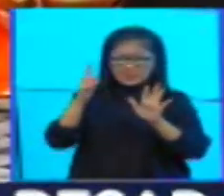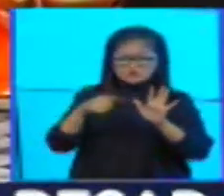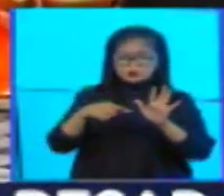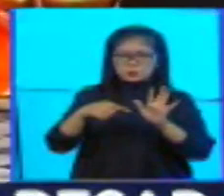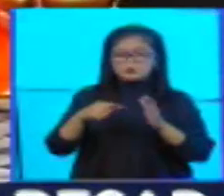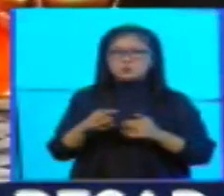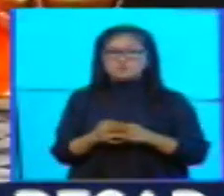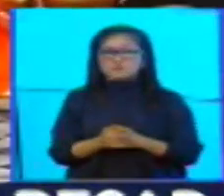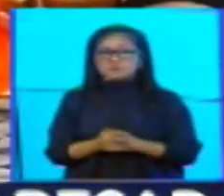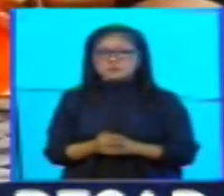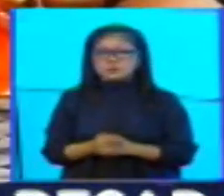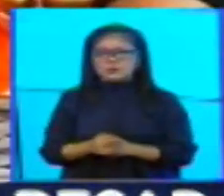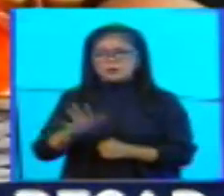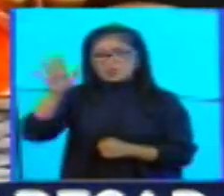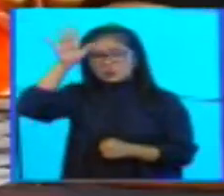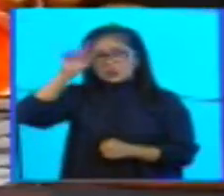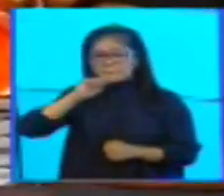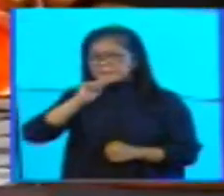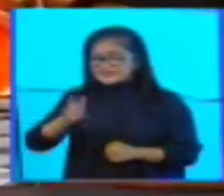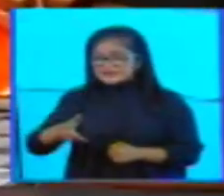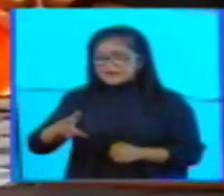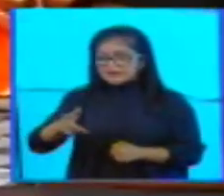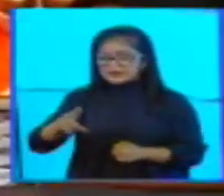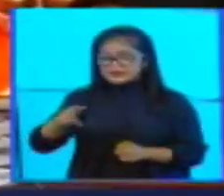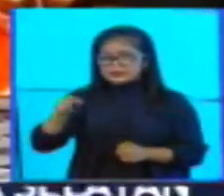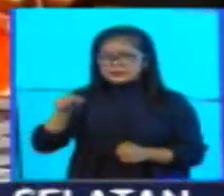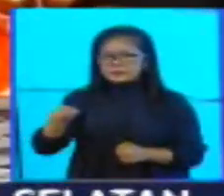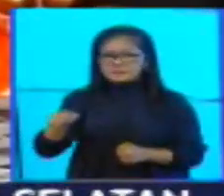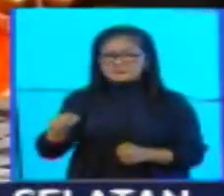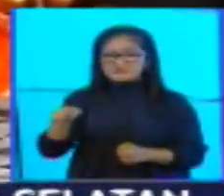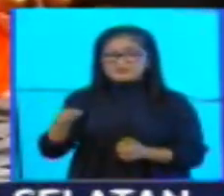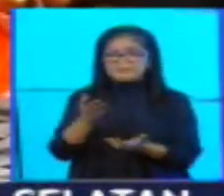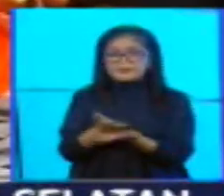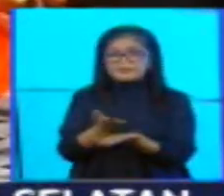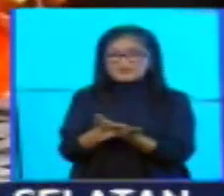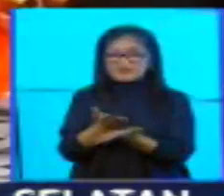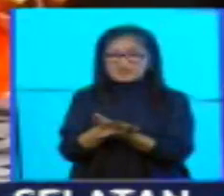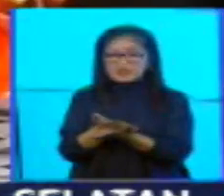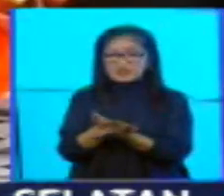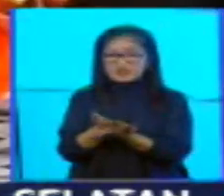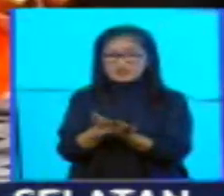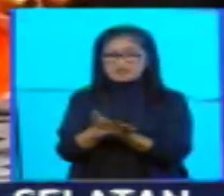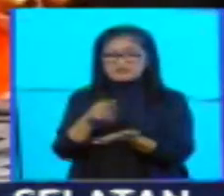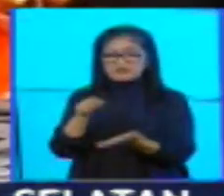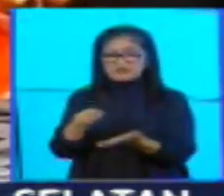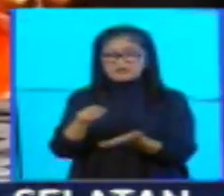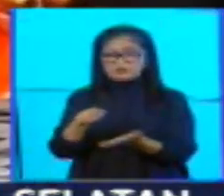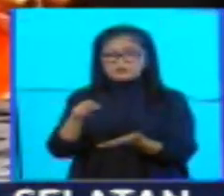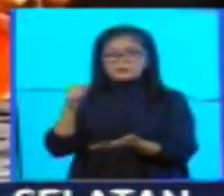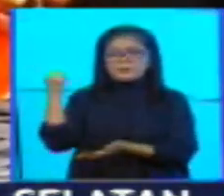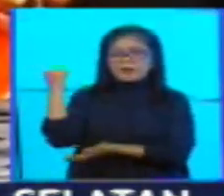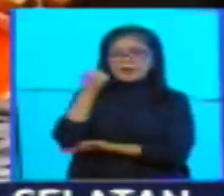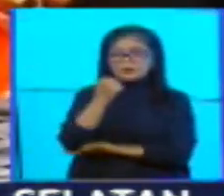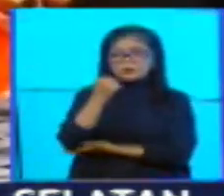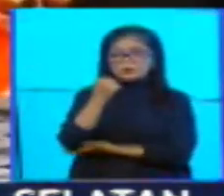Setelah si pelanggan itu meminta kepada pelaku, kemudian pelaku meminta uang